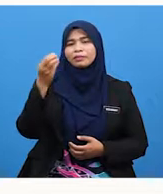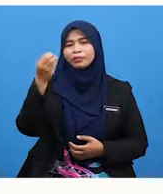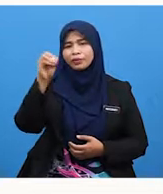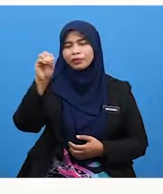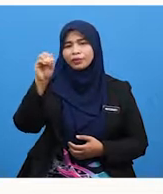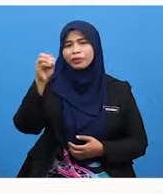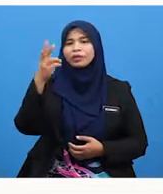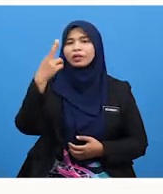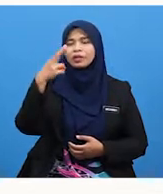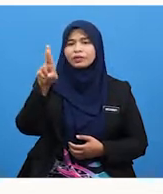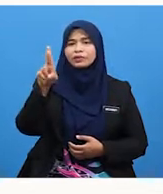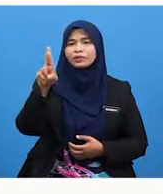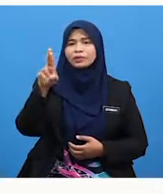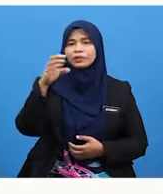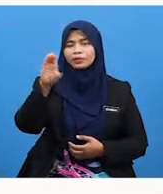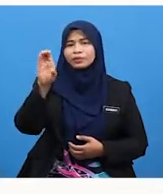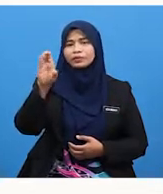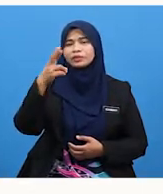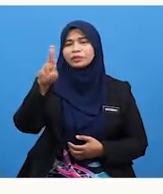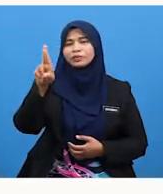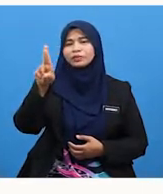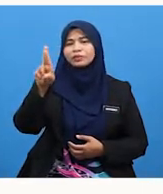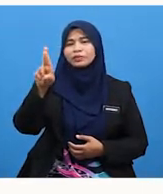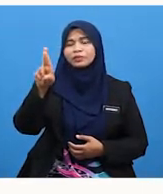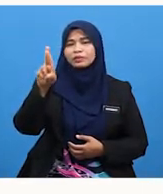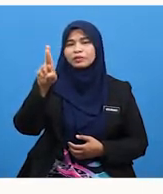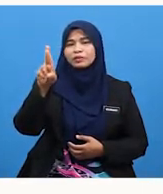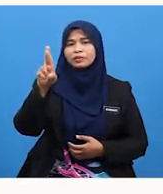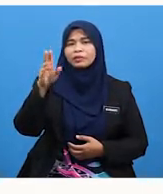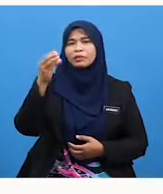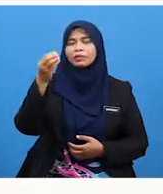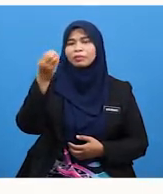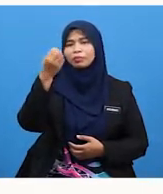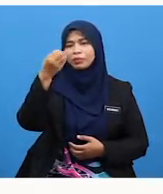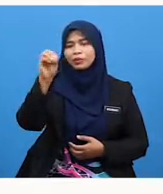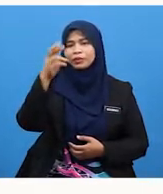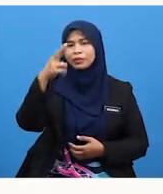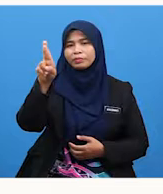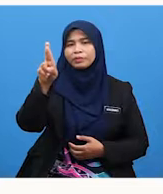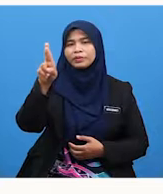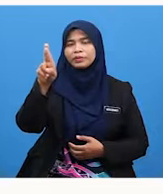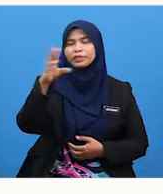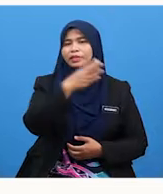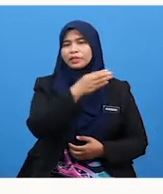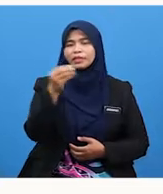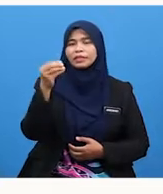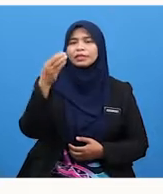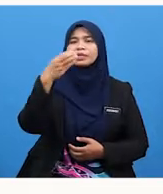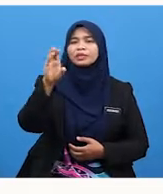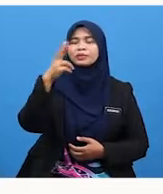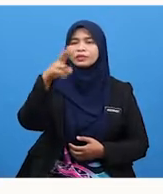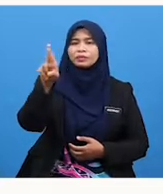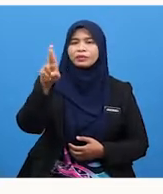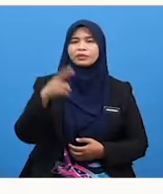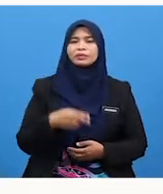puluh, ratus, ribu, puluh ribu dan